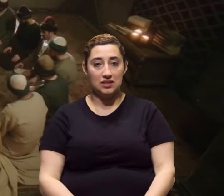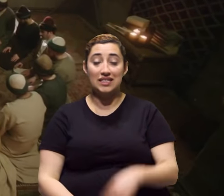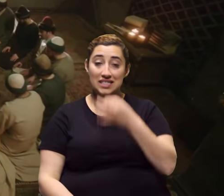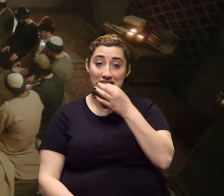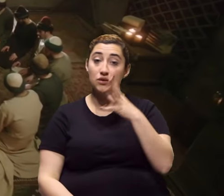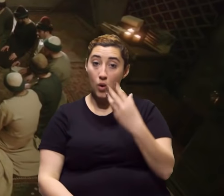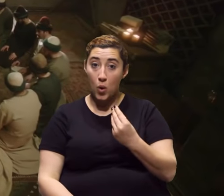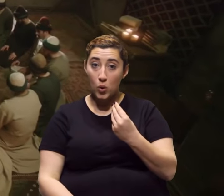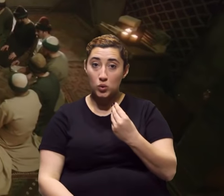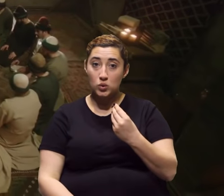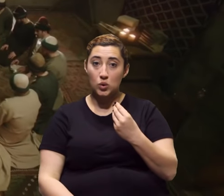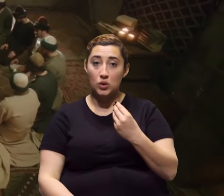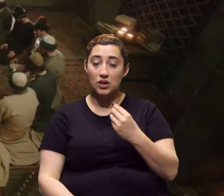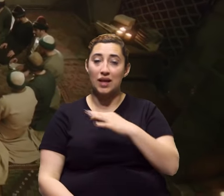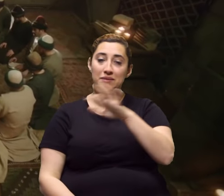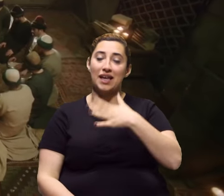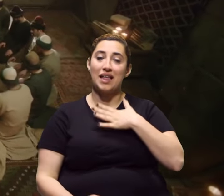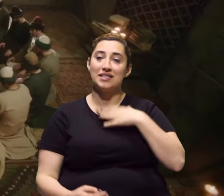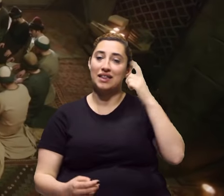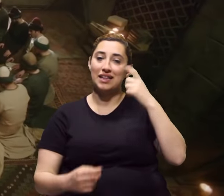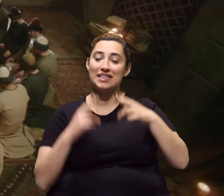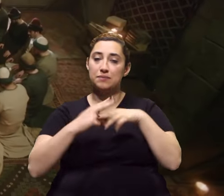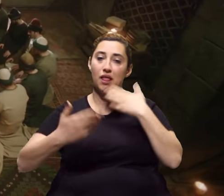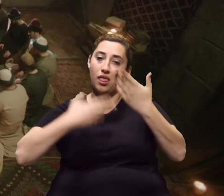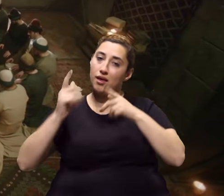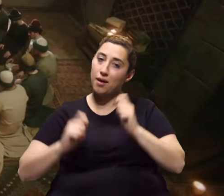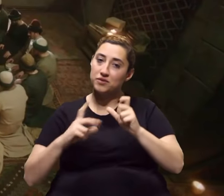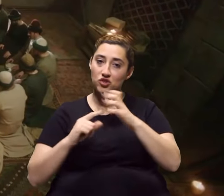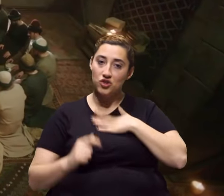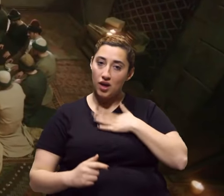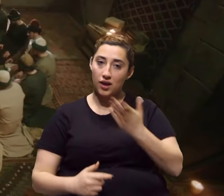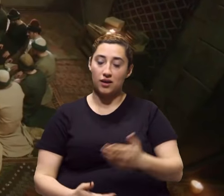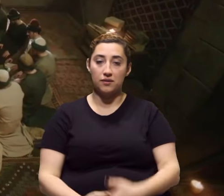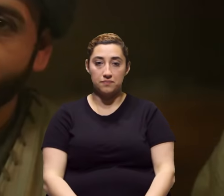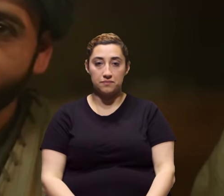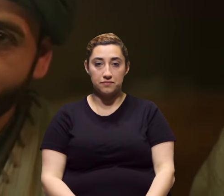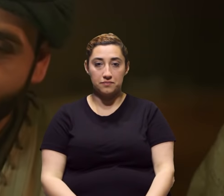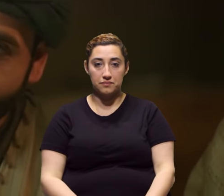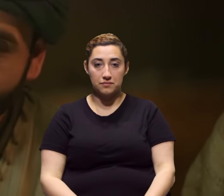İcazet verin, özlerini takdim etsinler şeyhim.